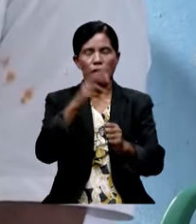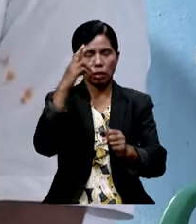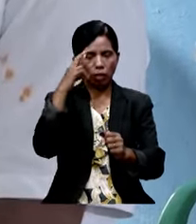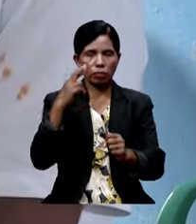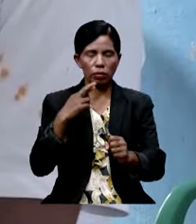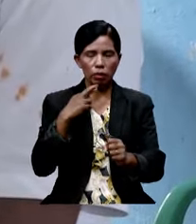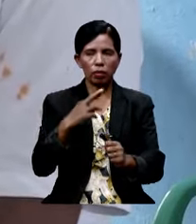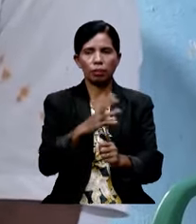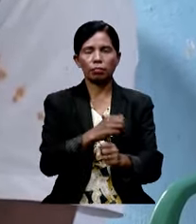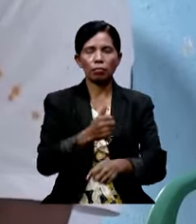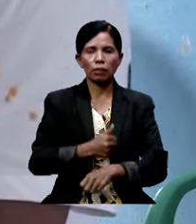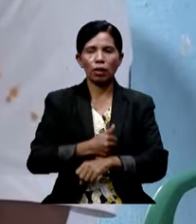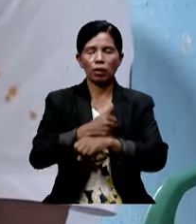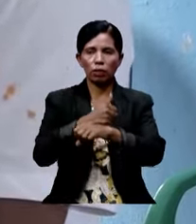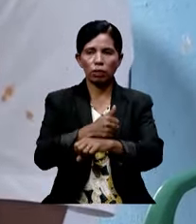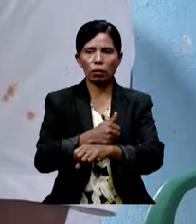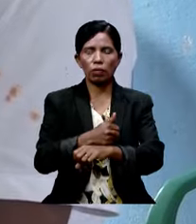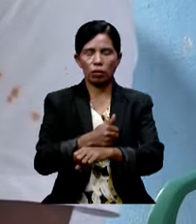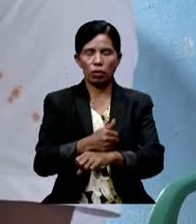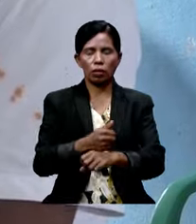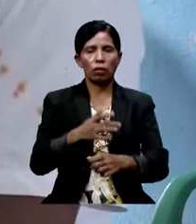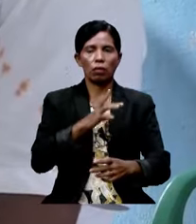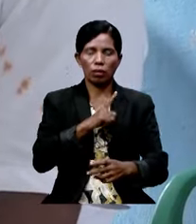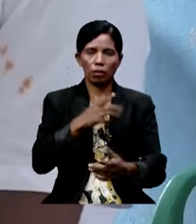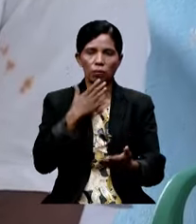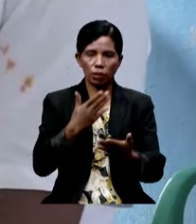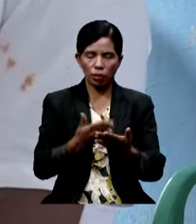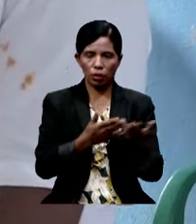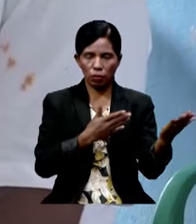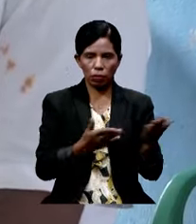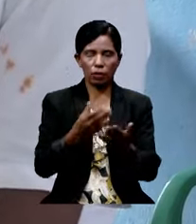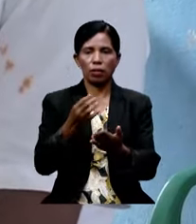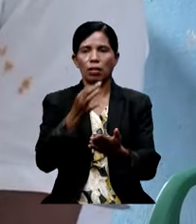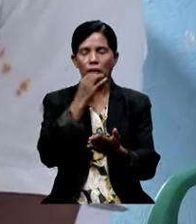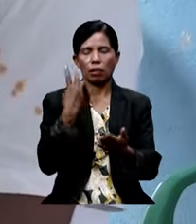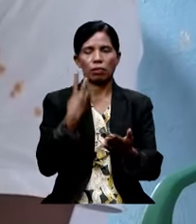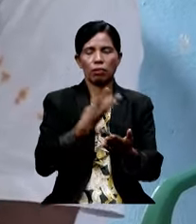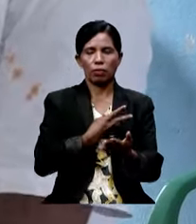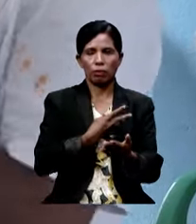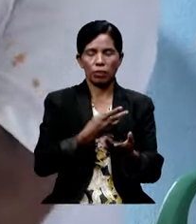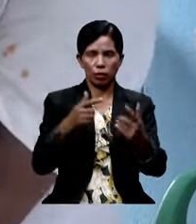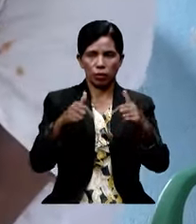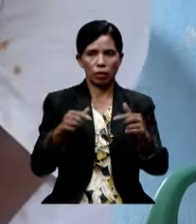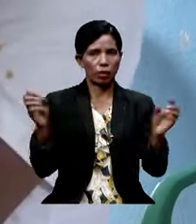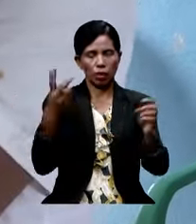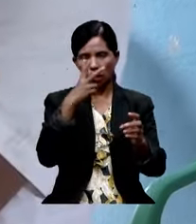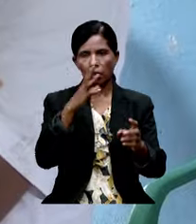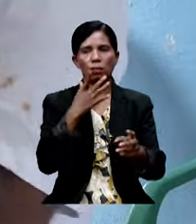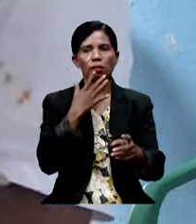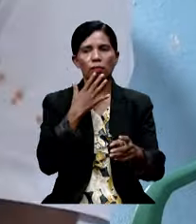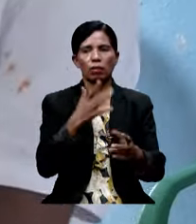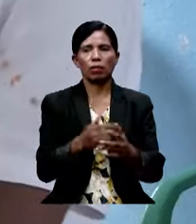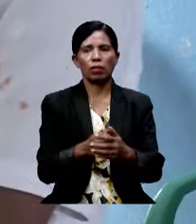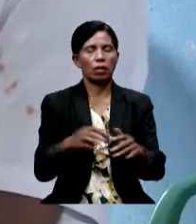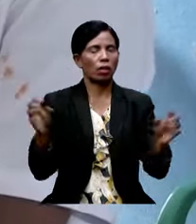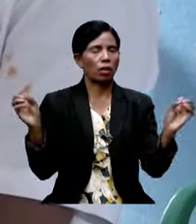ba assessor, neve que rolaram lua, lure de nema ita. Ne lure ne la hareba cor, e